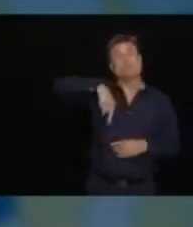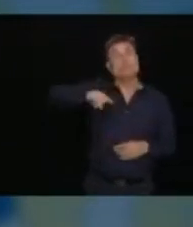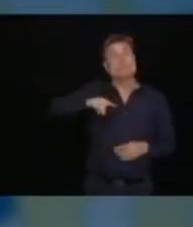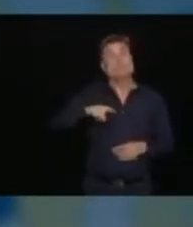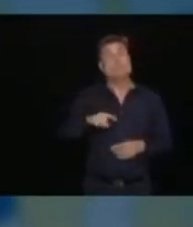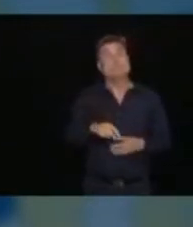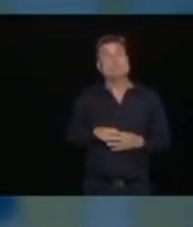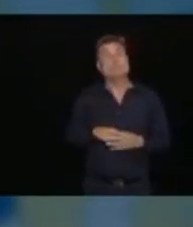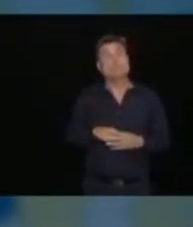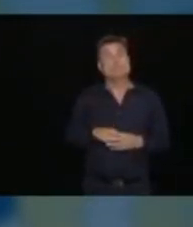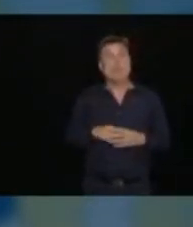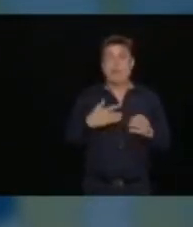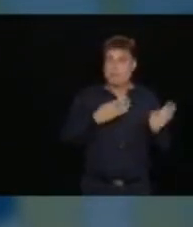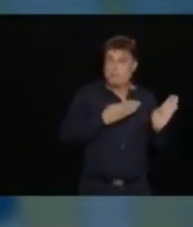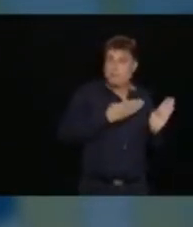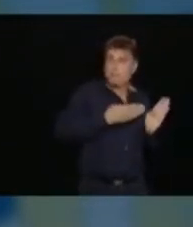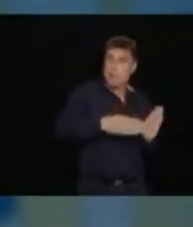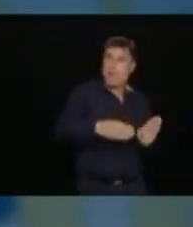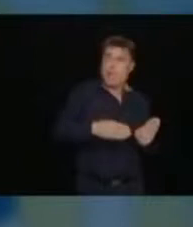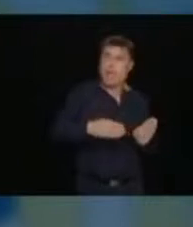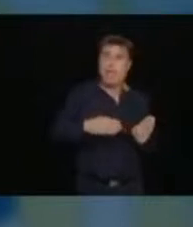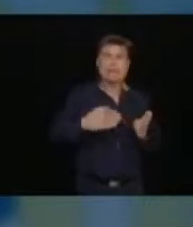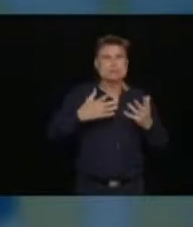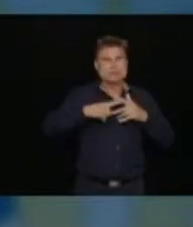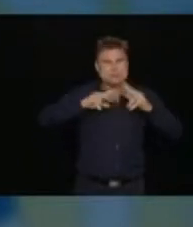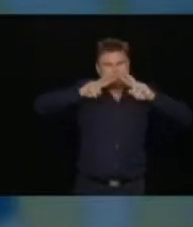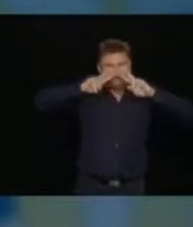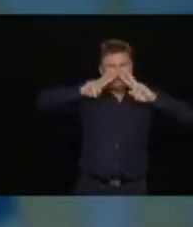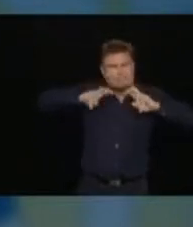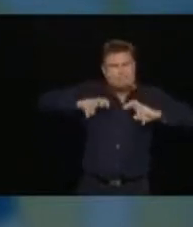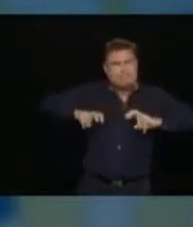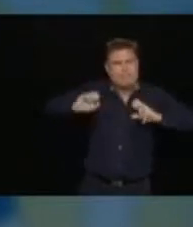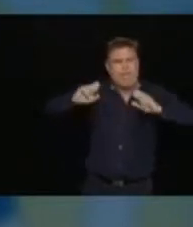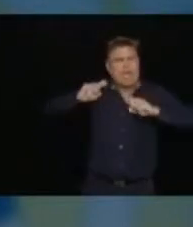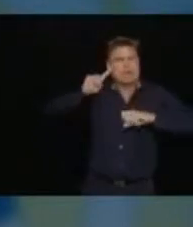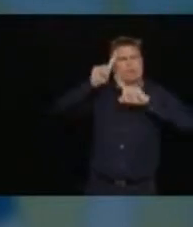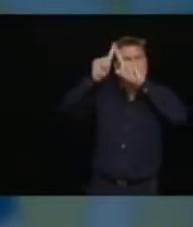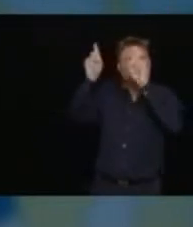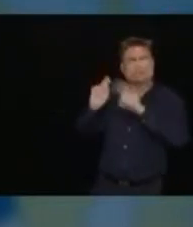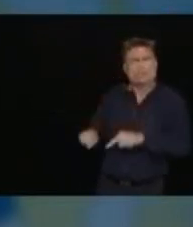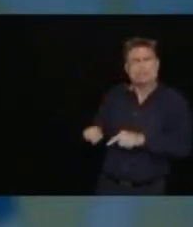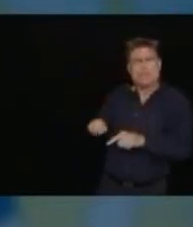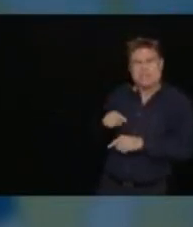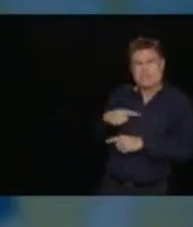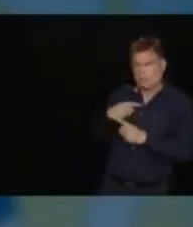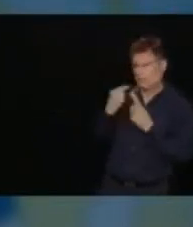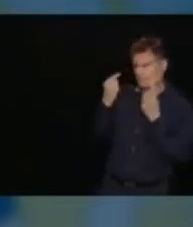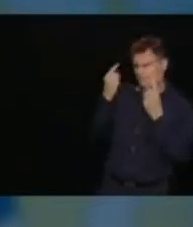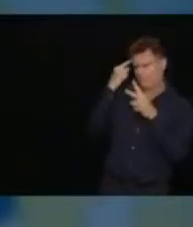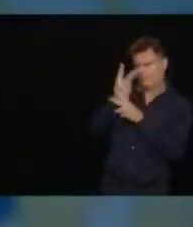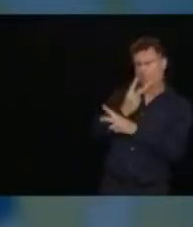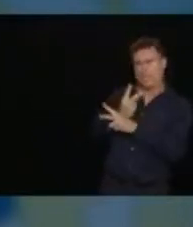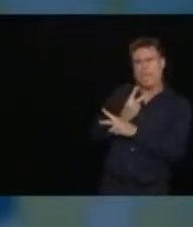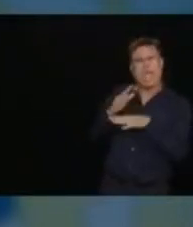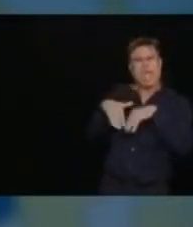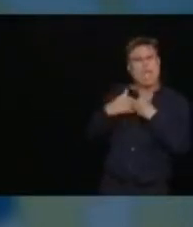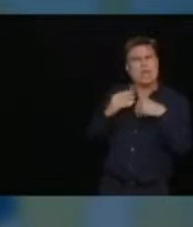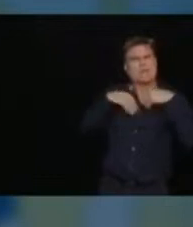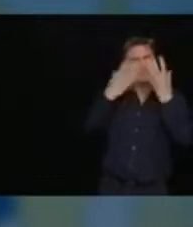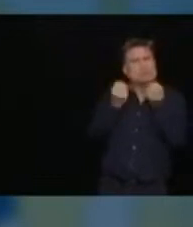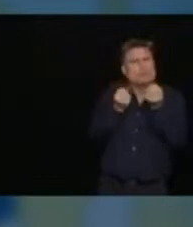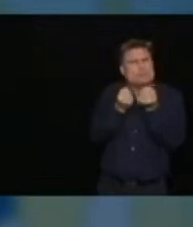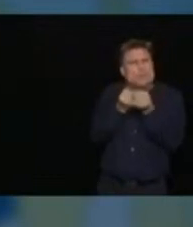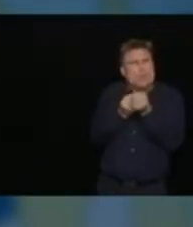那么他也是看到了这次新冠病毒对我们这个已经造成了很大的挑